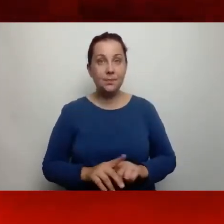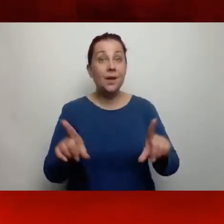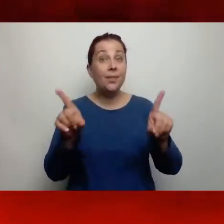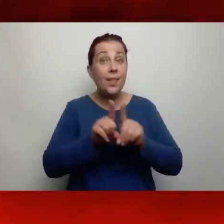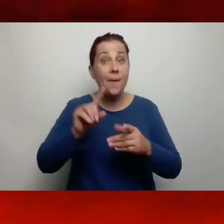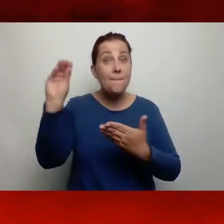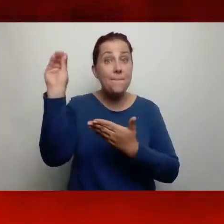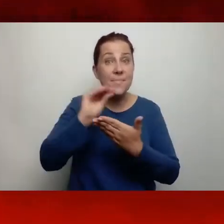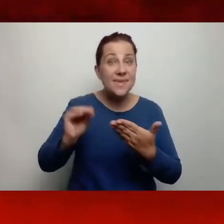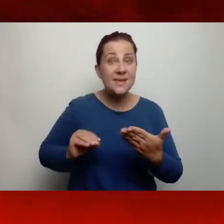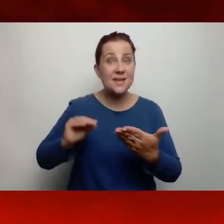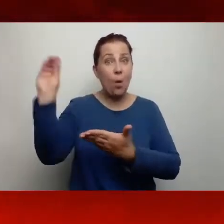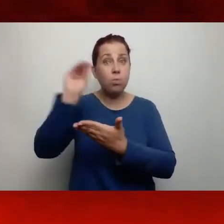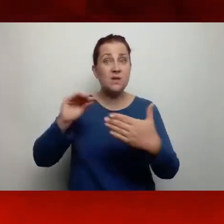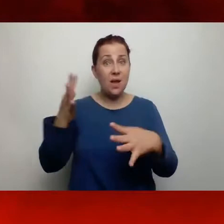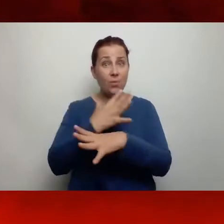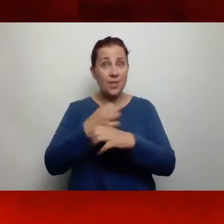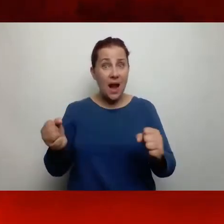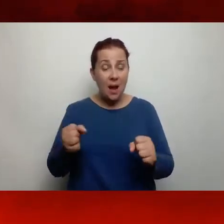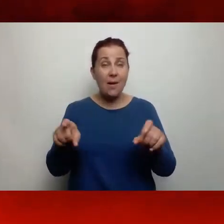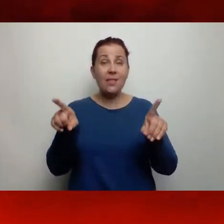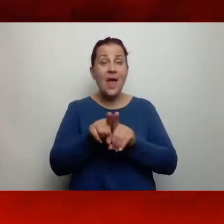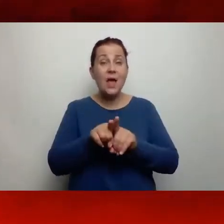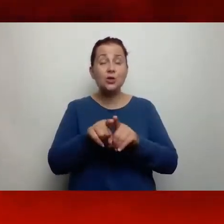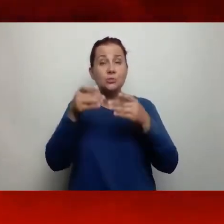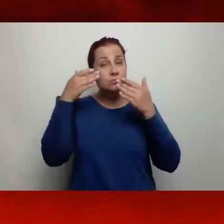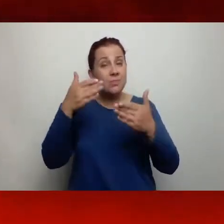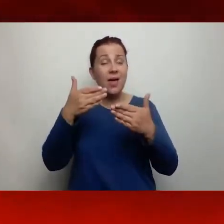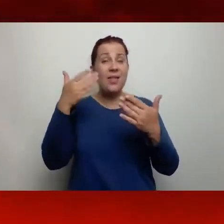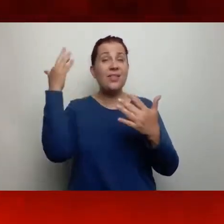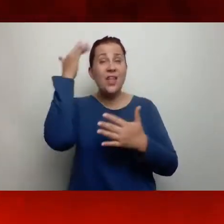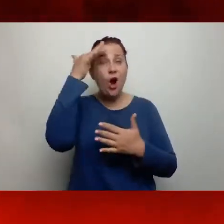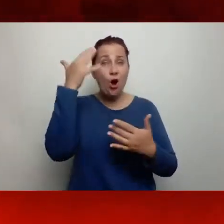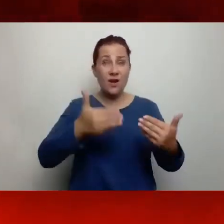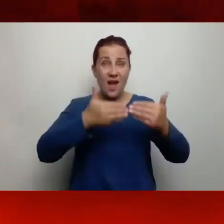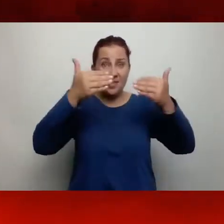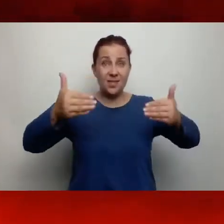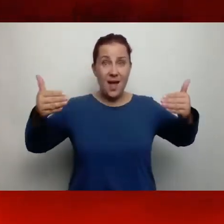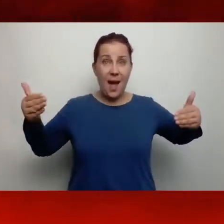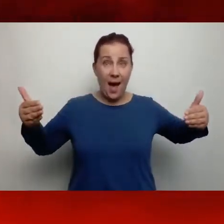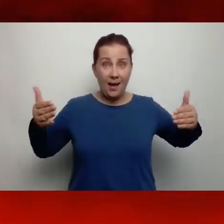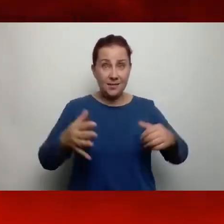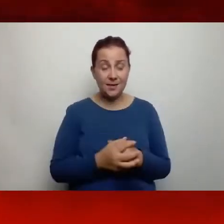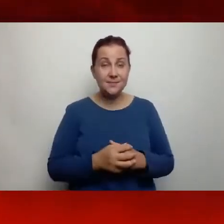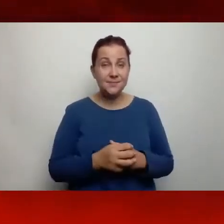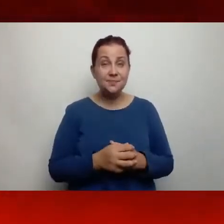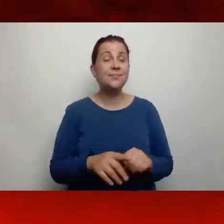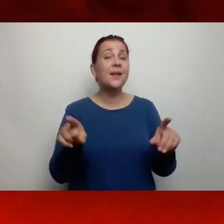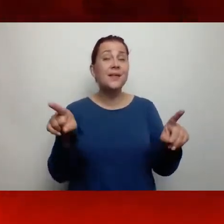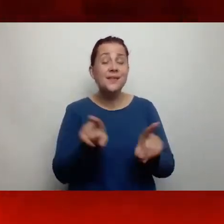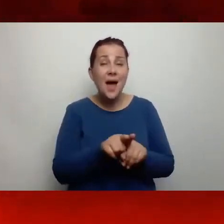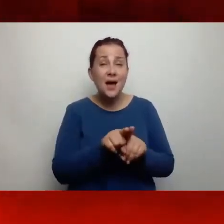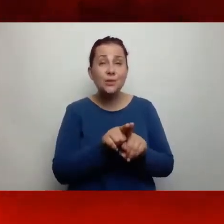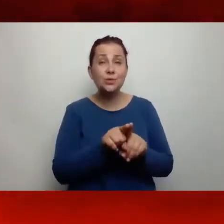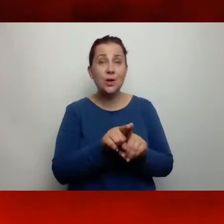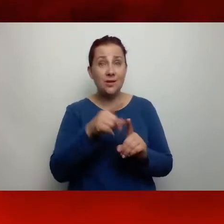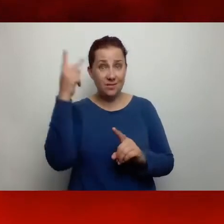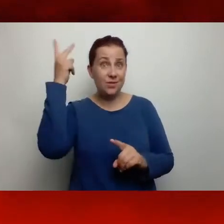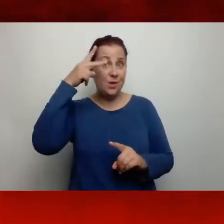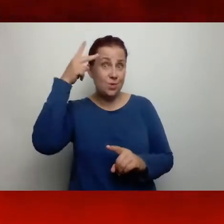pisarzem, dramaturgiem, teoretykiem teatru i był też